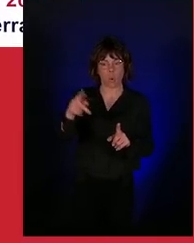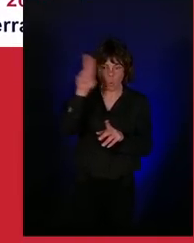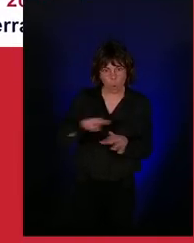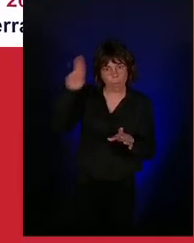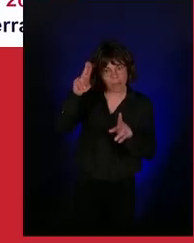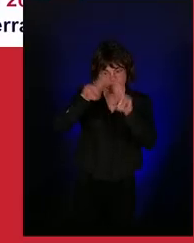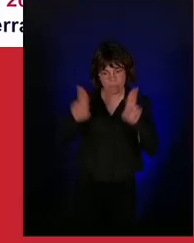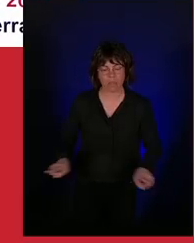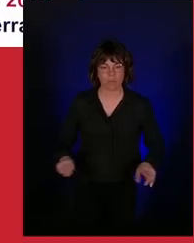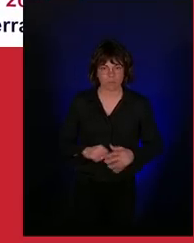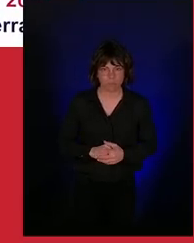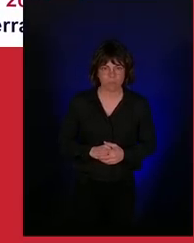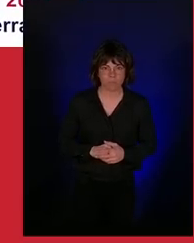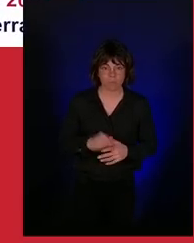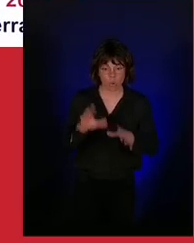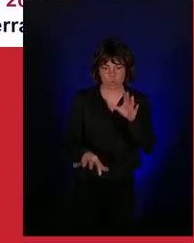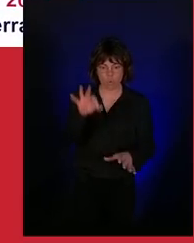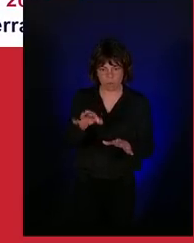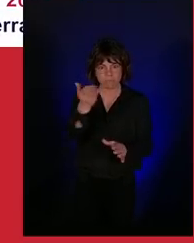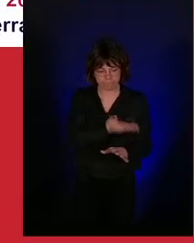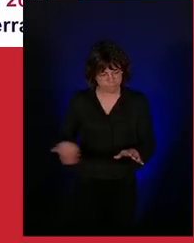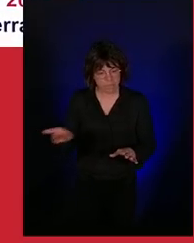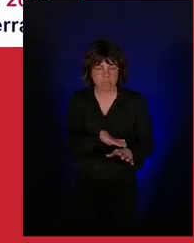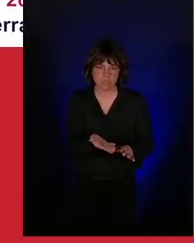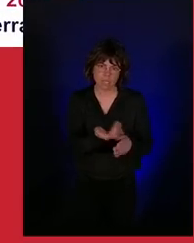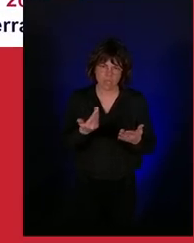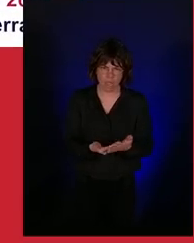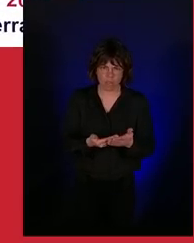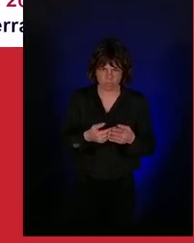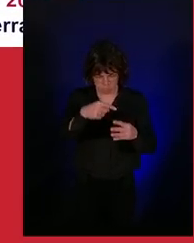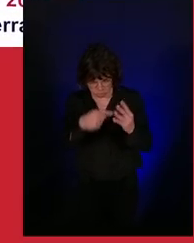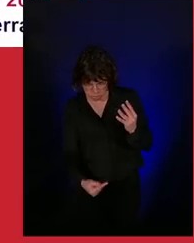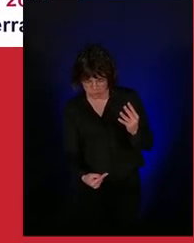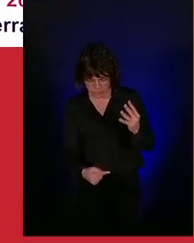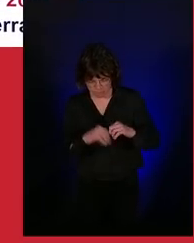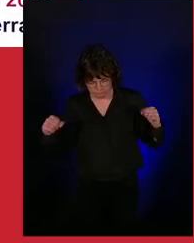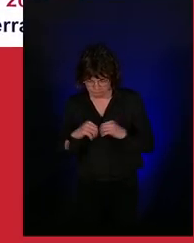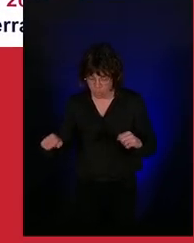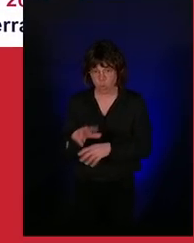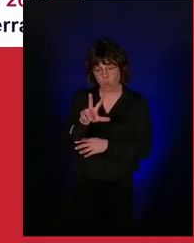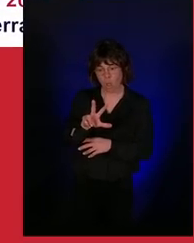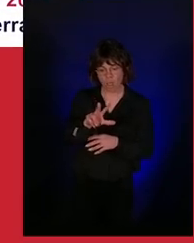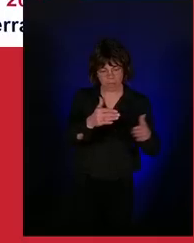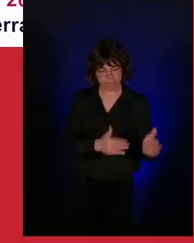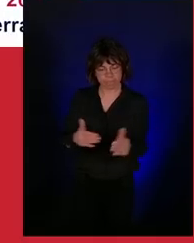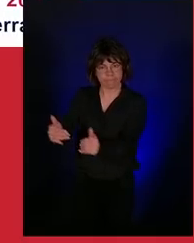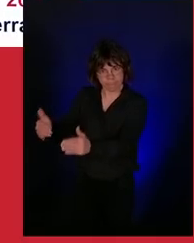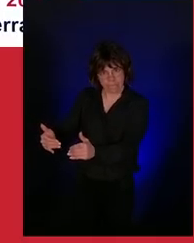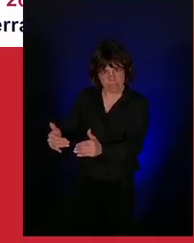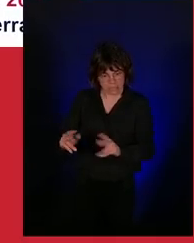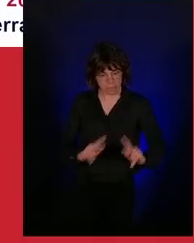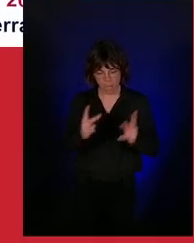et internationaux. Le choix qui a été fait a été de décliner cette dynamique en trois axes de façon